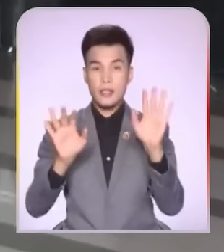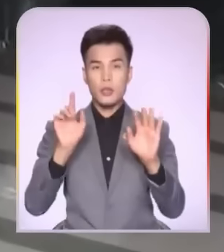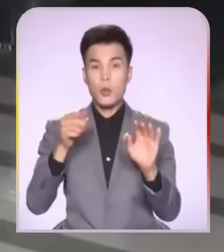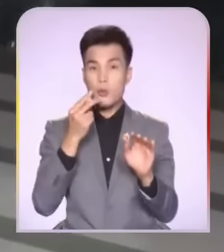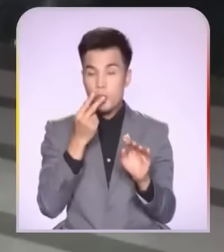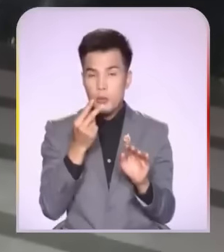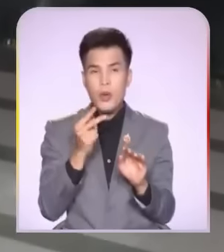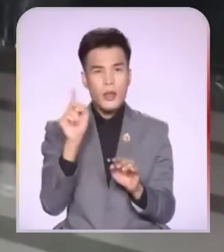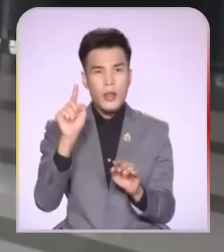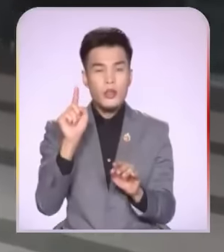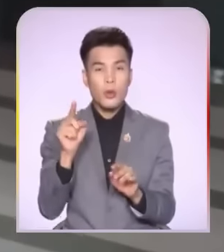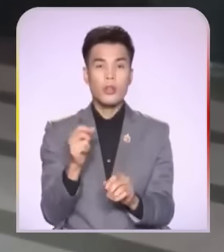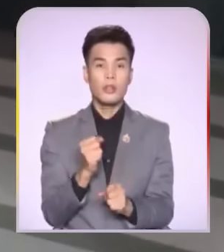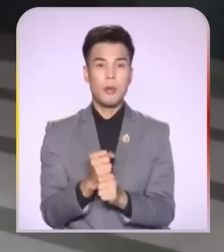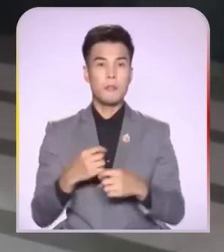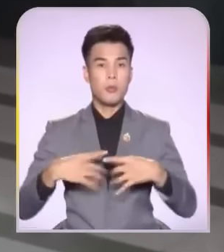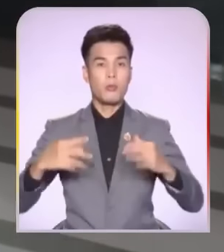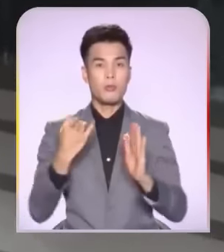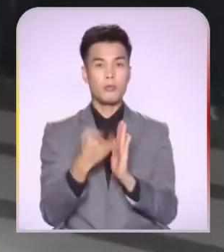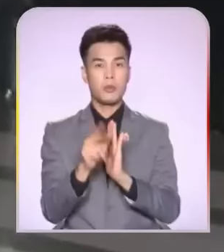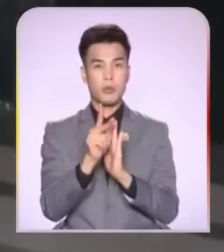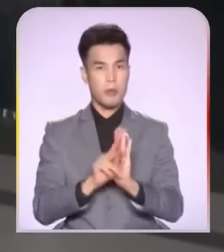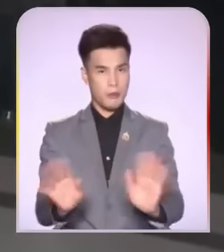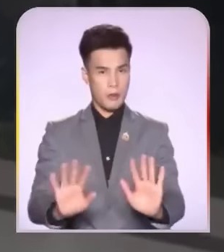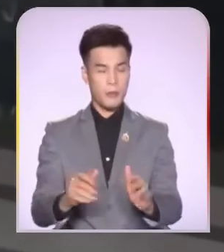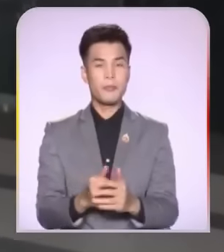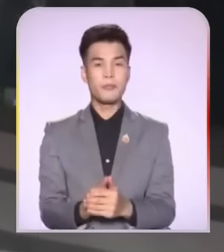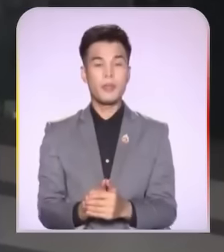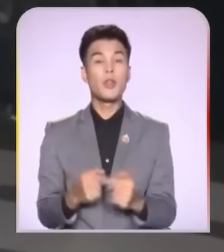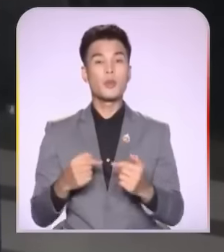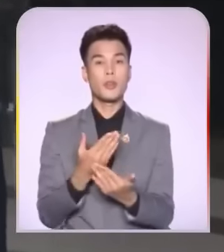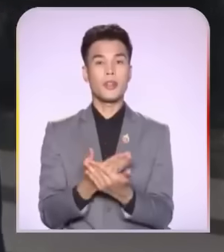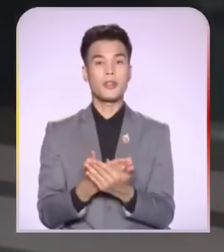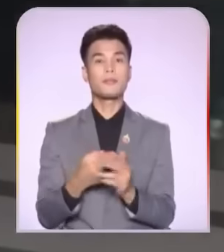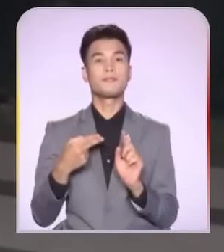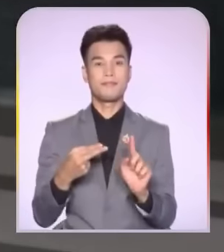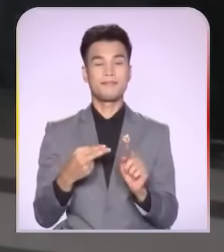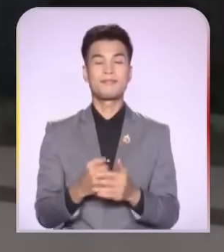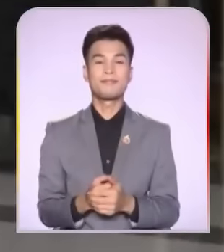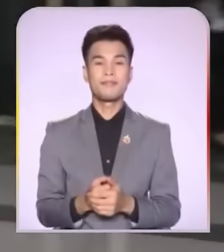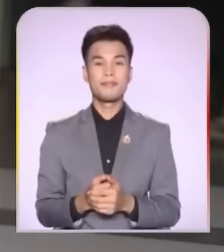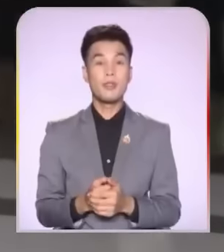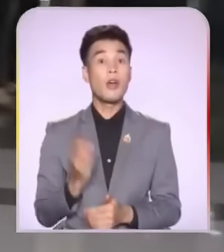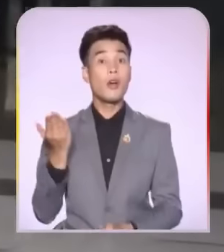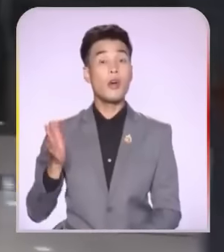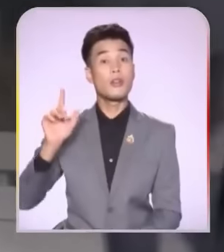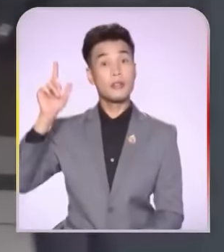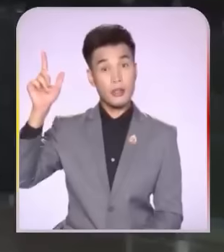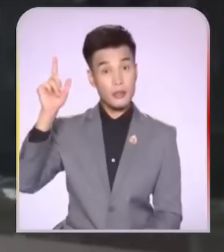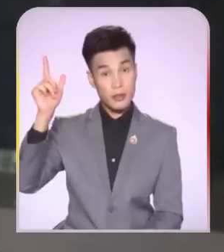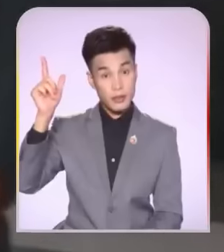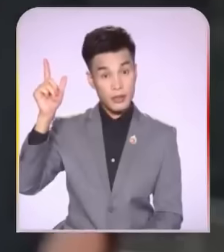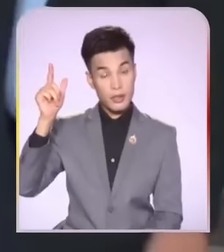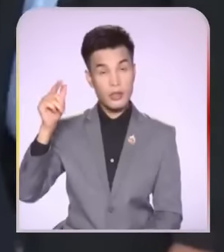าจะต้องไปดูว่ายังไงก็คือต้องไม่ขัดกับข้อกฎหมาย อันนี้คือเสริมเรื่องของดิจิทัลวอลเล็ต ใช่ค่ะ ส่วนไหนพูดถึงคุณทักษิณแล้วนะครับซึ่งท่าน